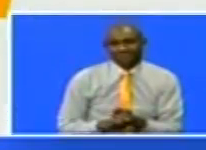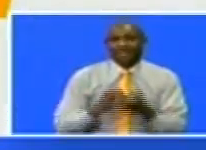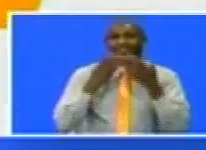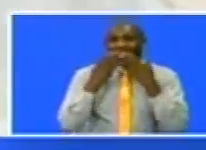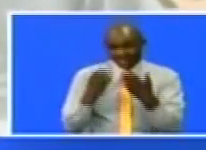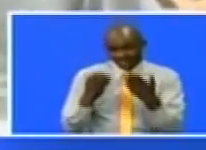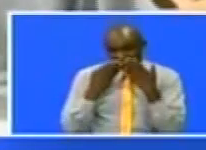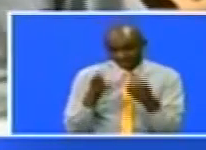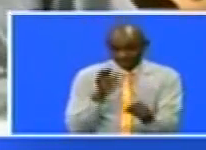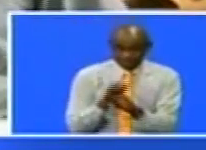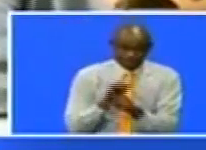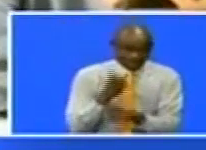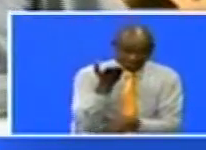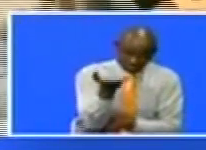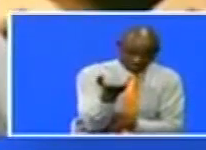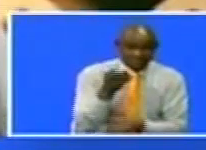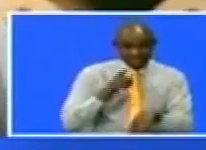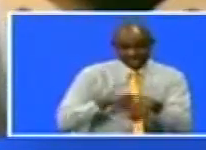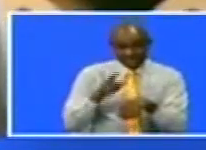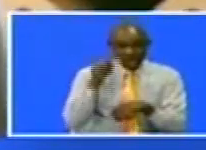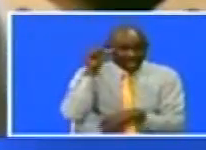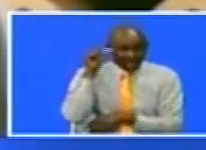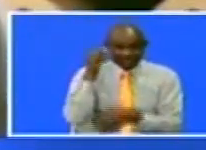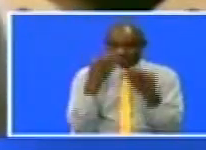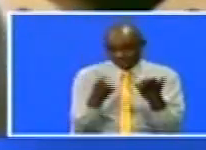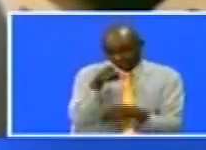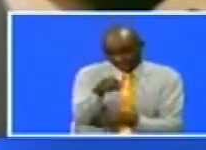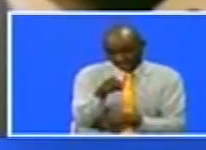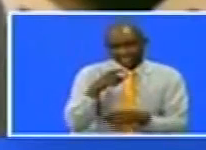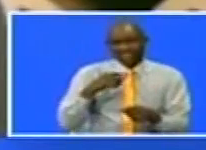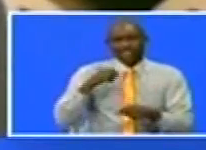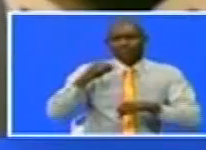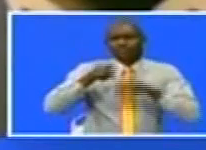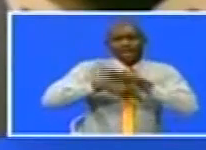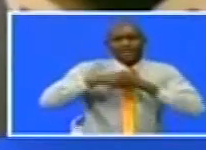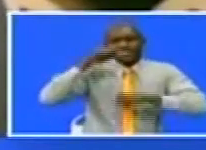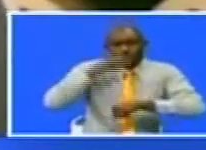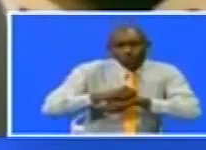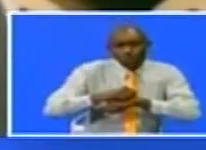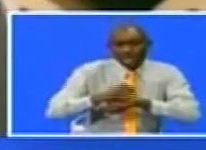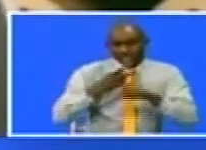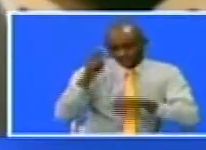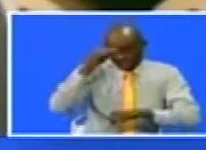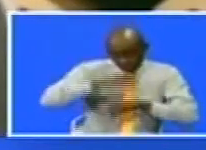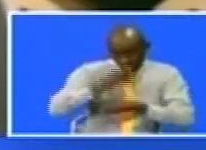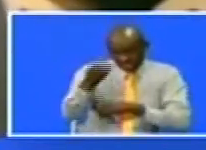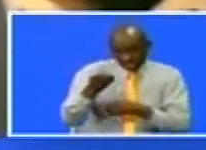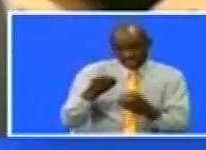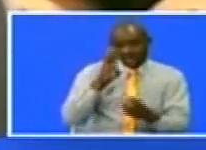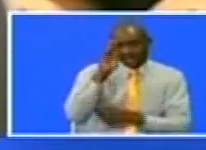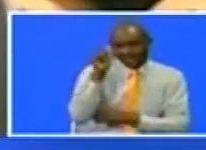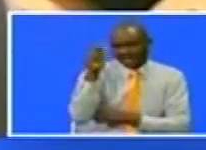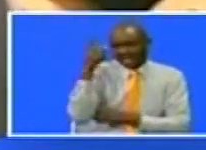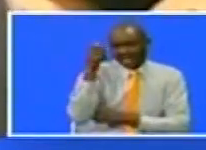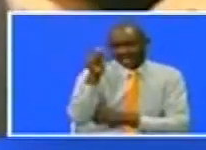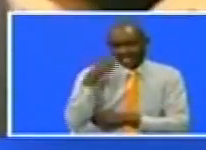Asante sana Ali Manzu kwa wakati huu ambao tuko katika shule upili ya Baraka hapa katika eneo bunge la Malindi, ambapo